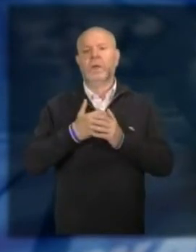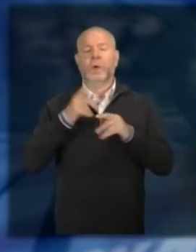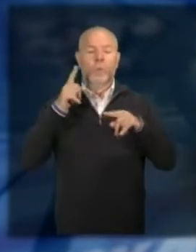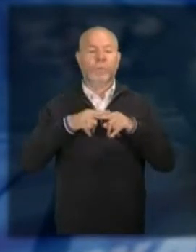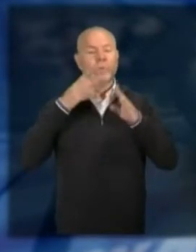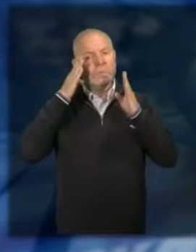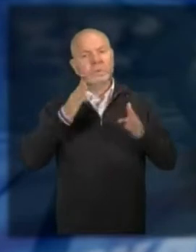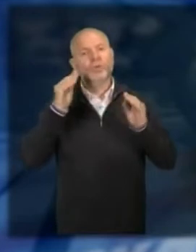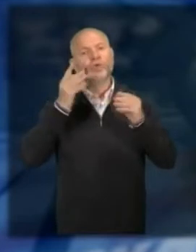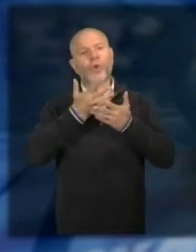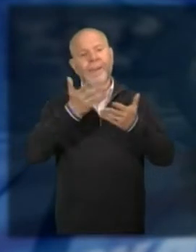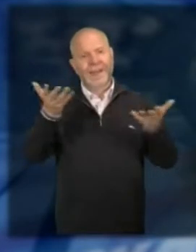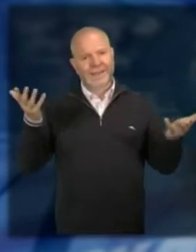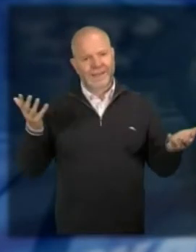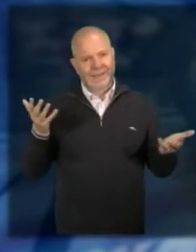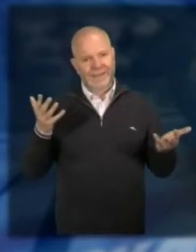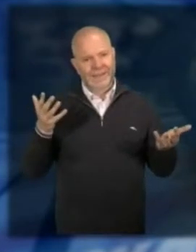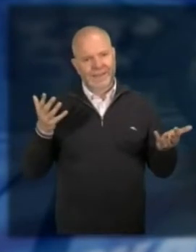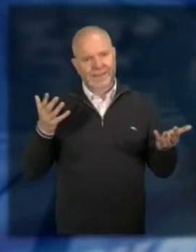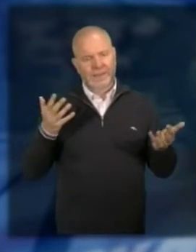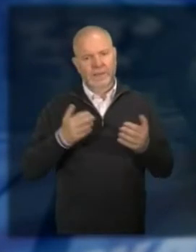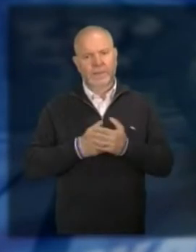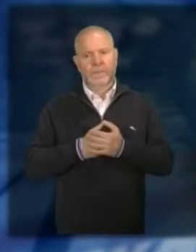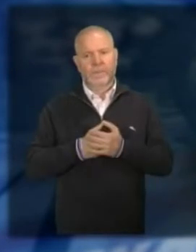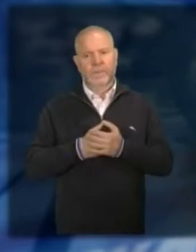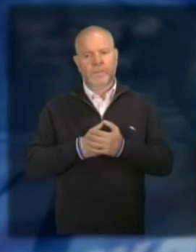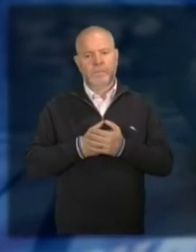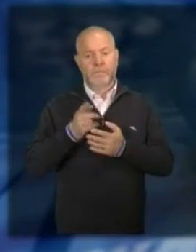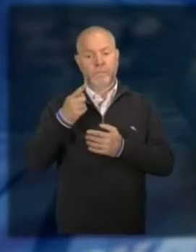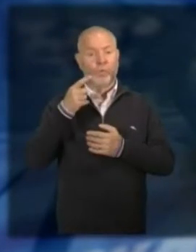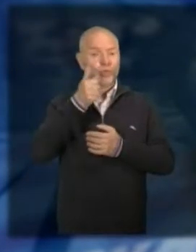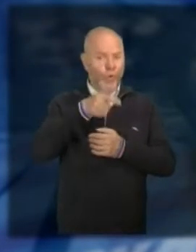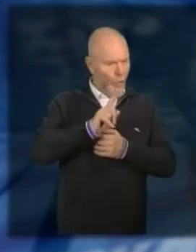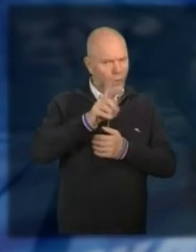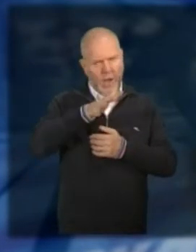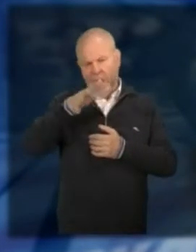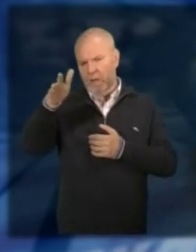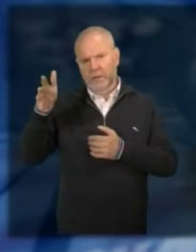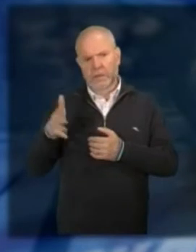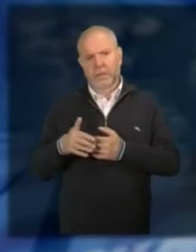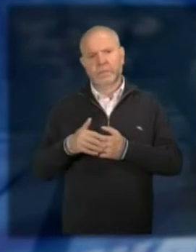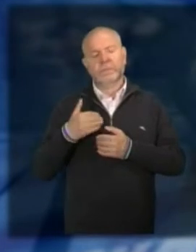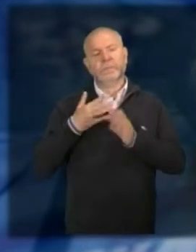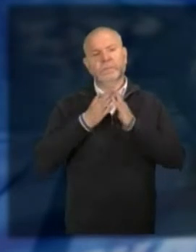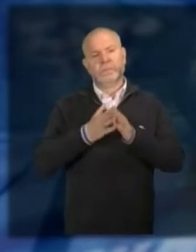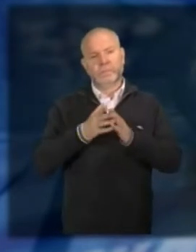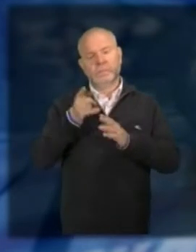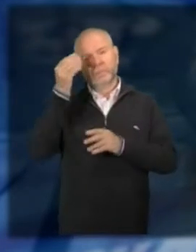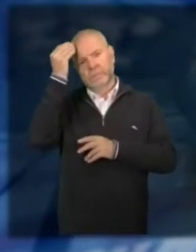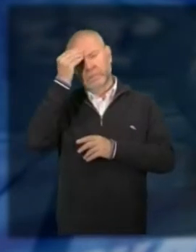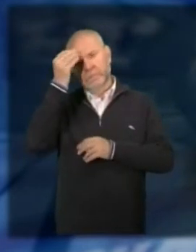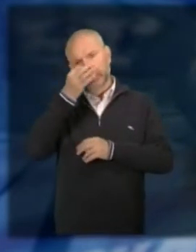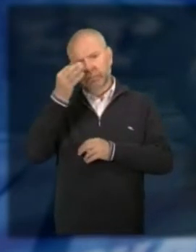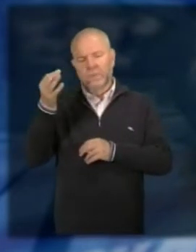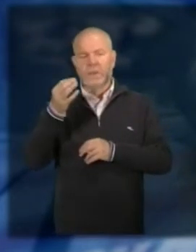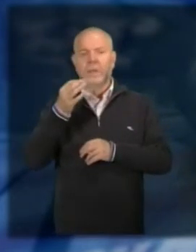giovani in generale, anche di chi non ha manifestato queste problematiche. Quindi invitare a riflettere sul